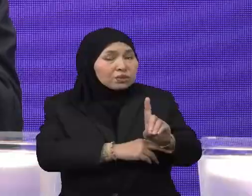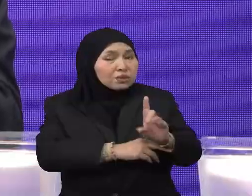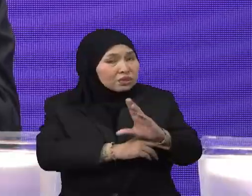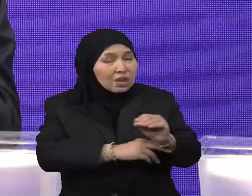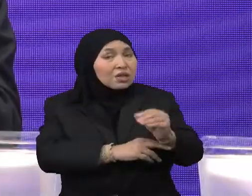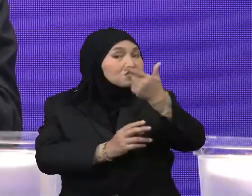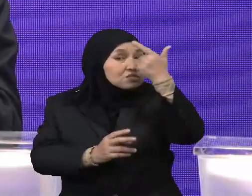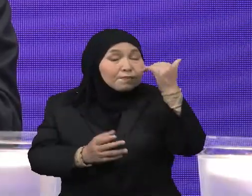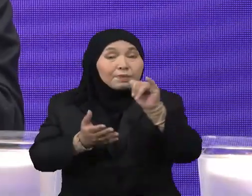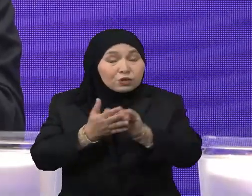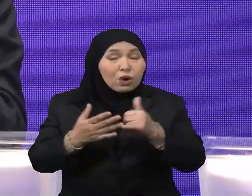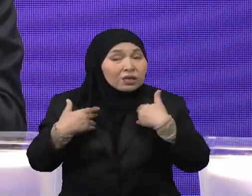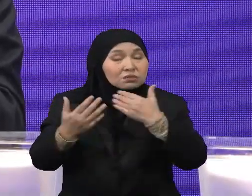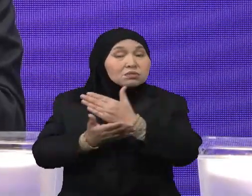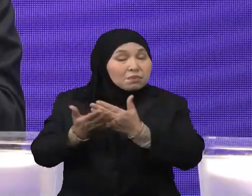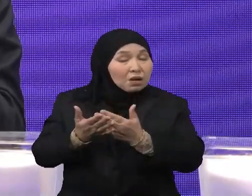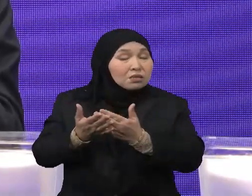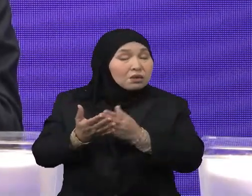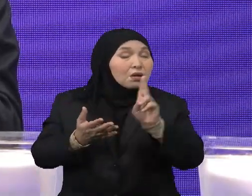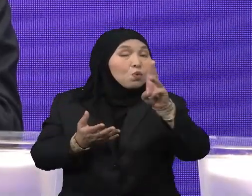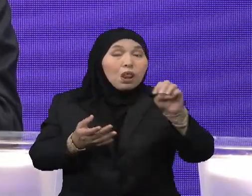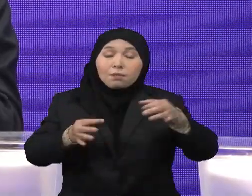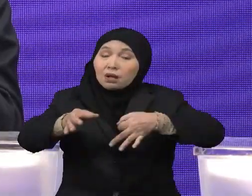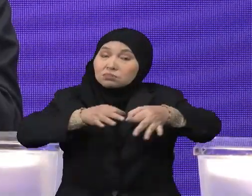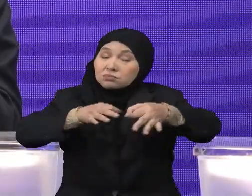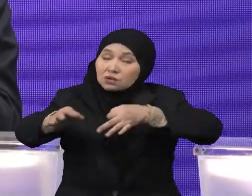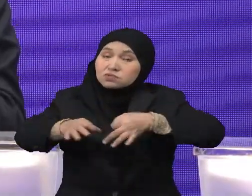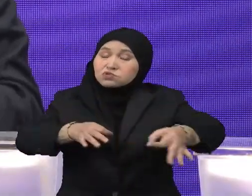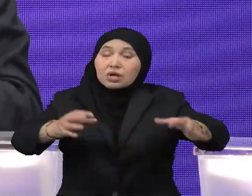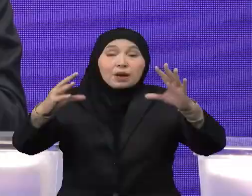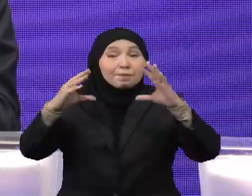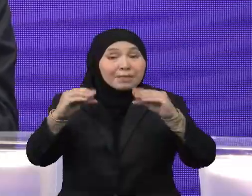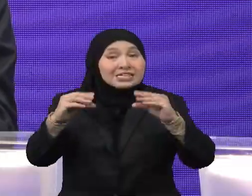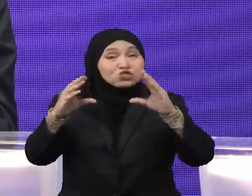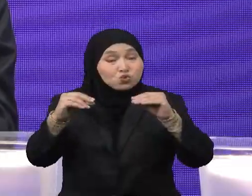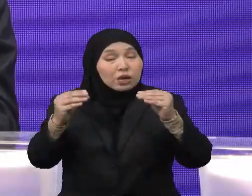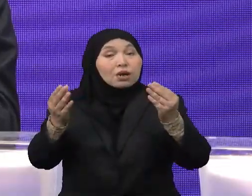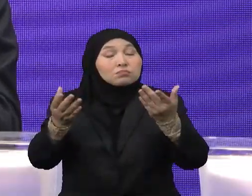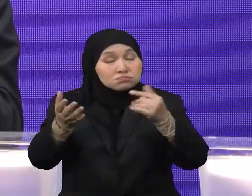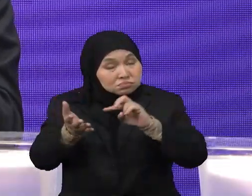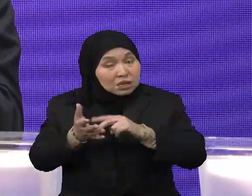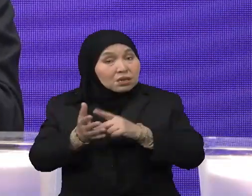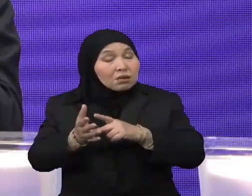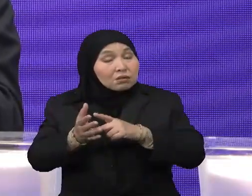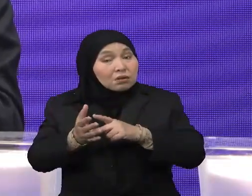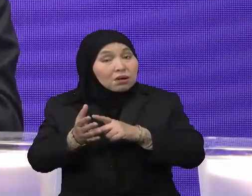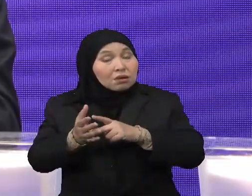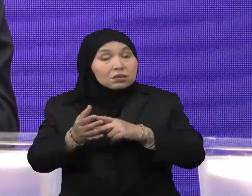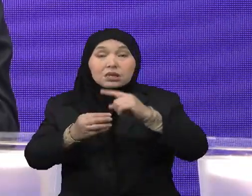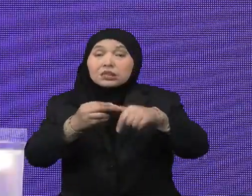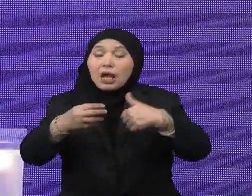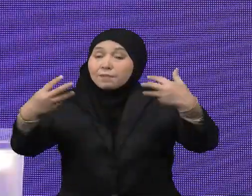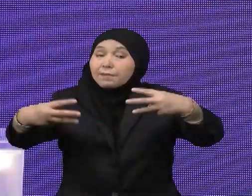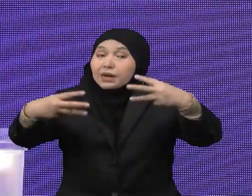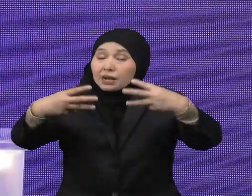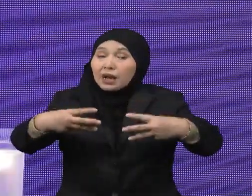kerani itu ada Sebagian ulama mentafsirkan bahwa musyawarah di sini merujuk kepada perihal peperangan